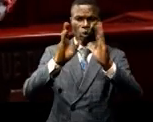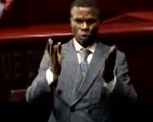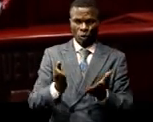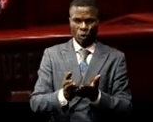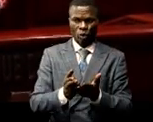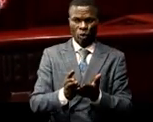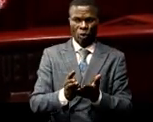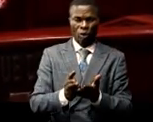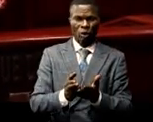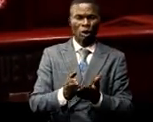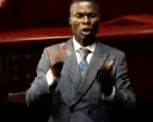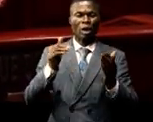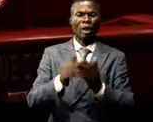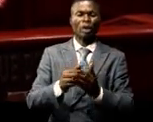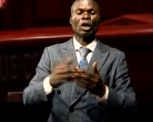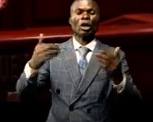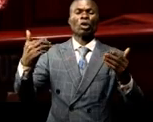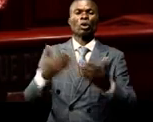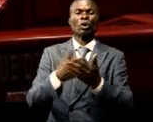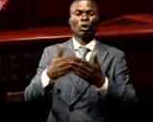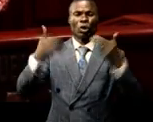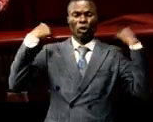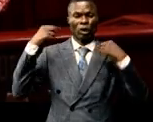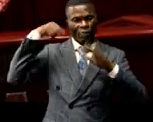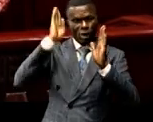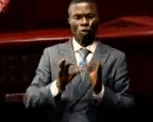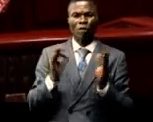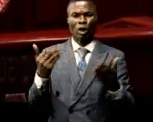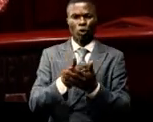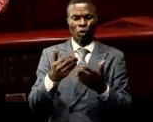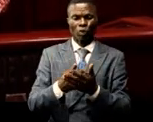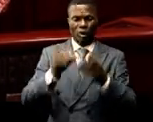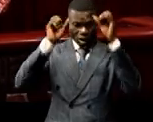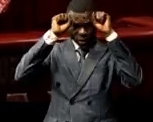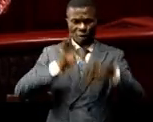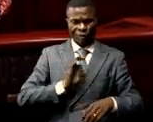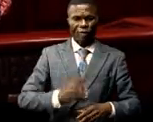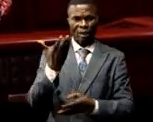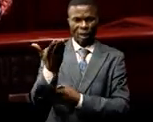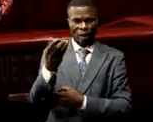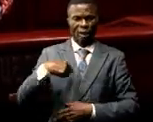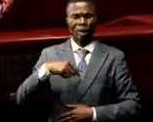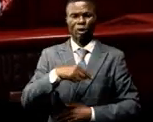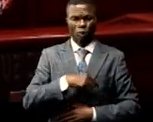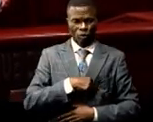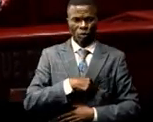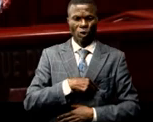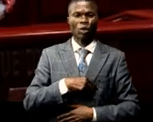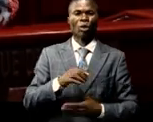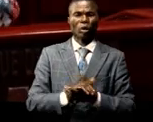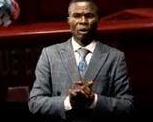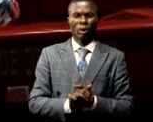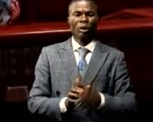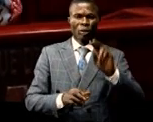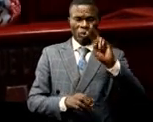à l'état de siège tel que proclamé par le président de la République, chef de l'État.